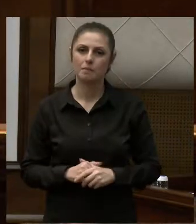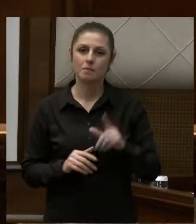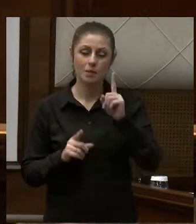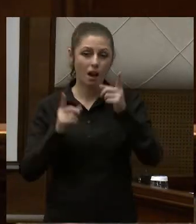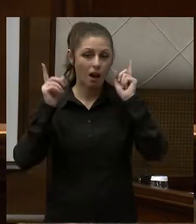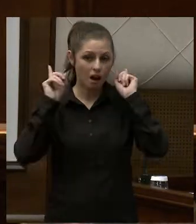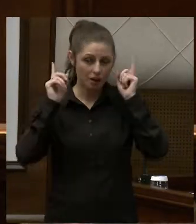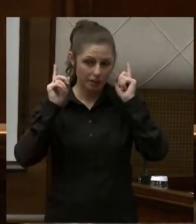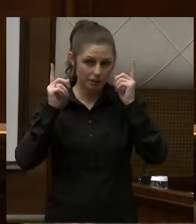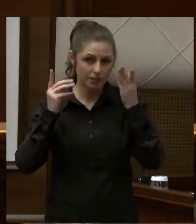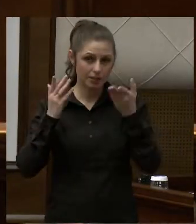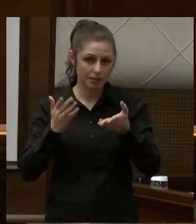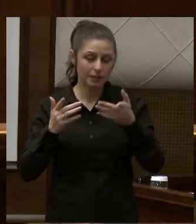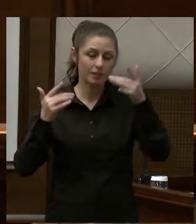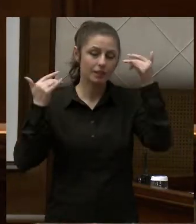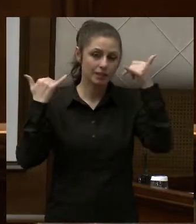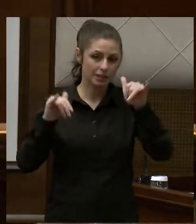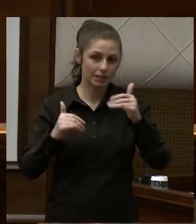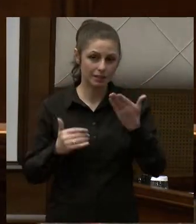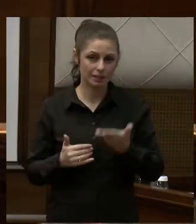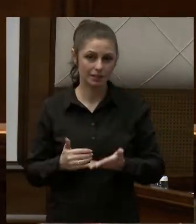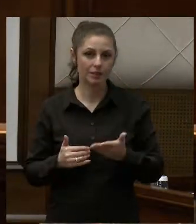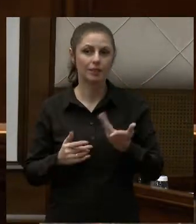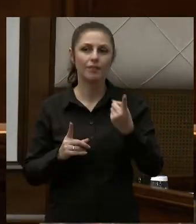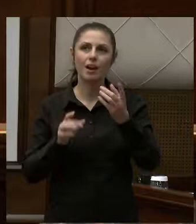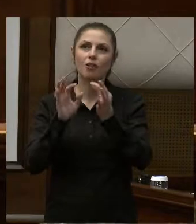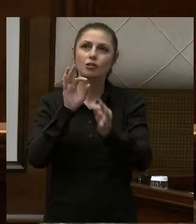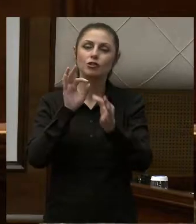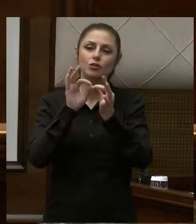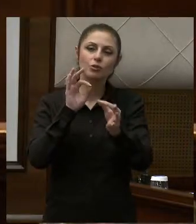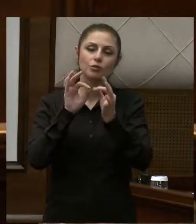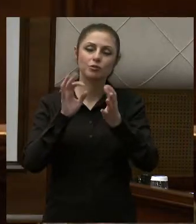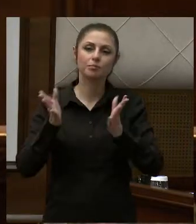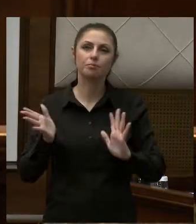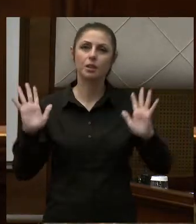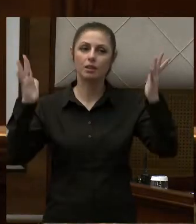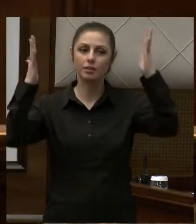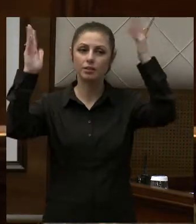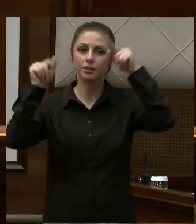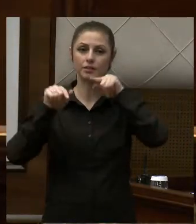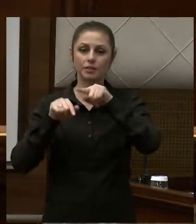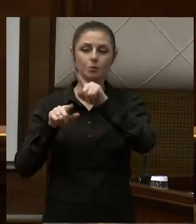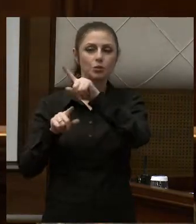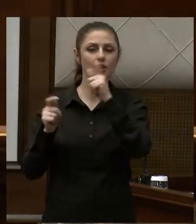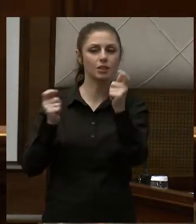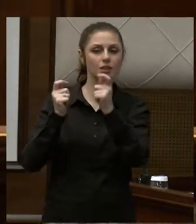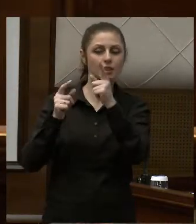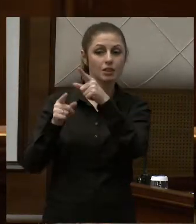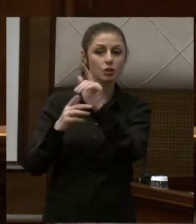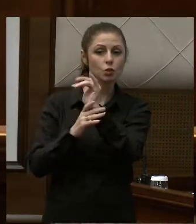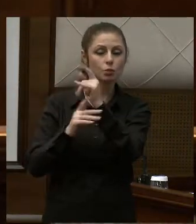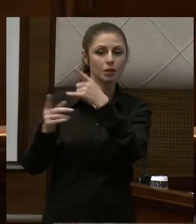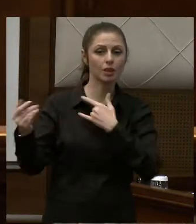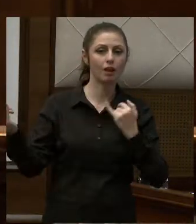hayvanı, ineği veya üzüm bağını o işin uzmanıyla